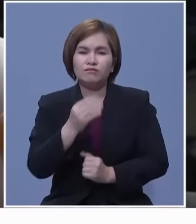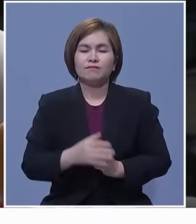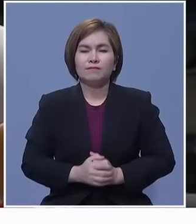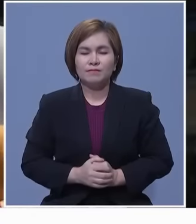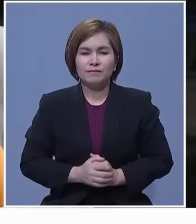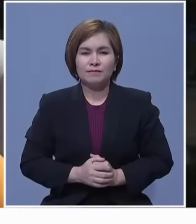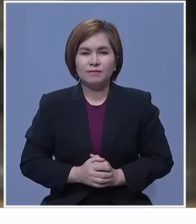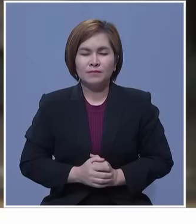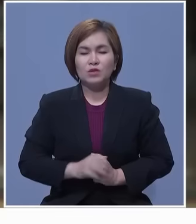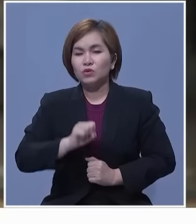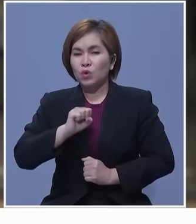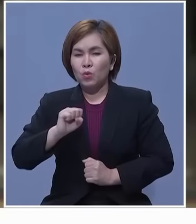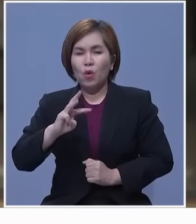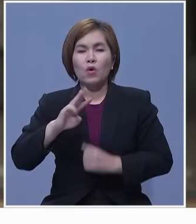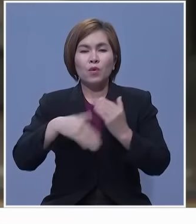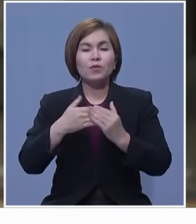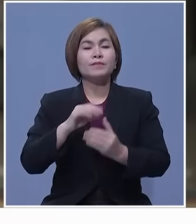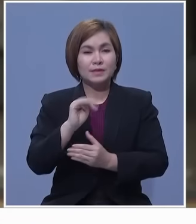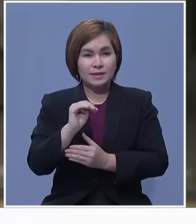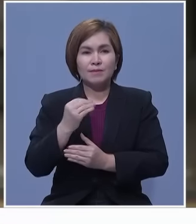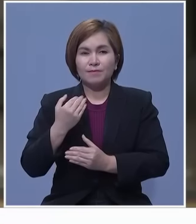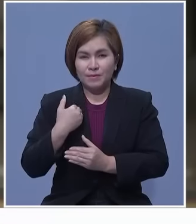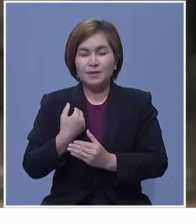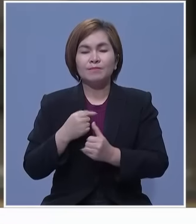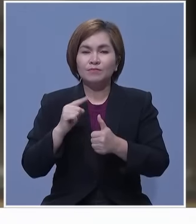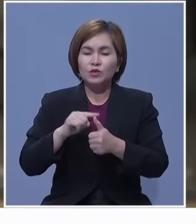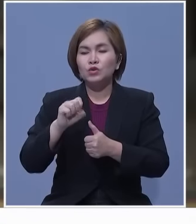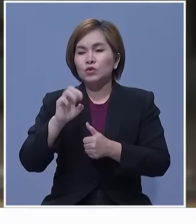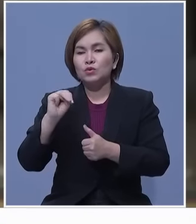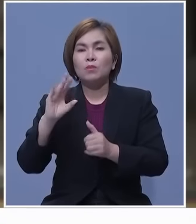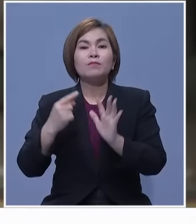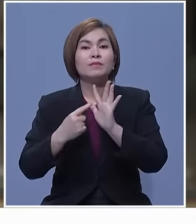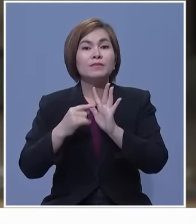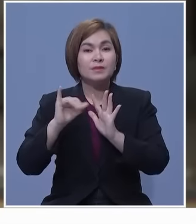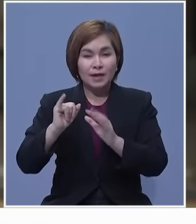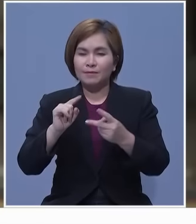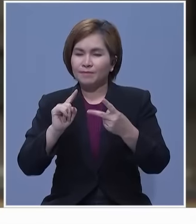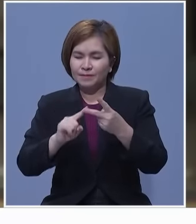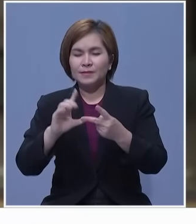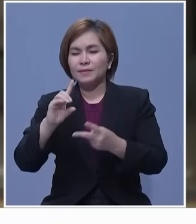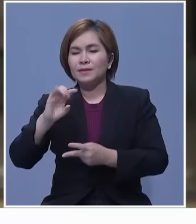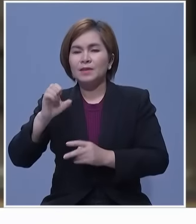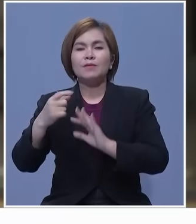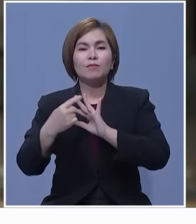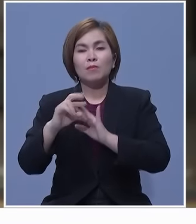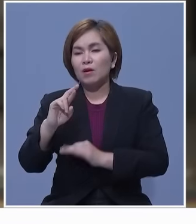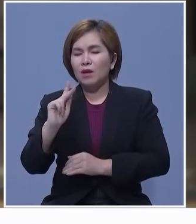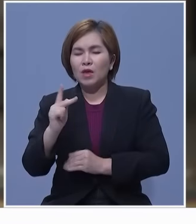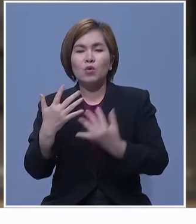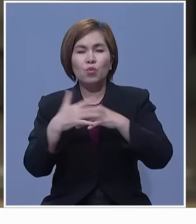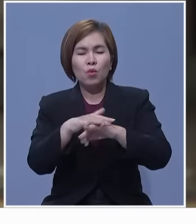ส่วนฝ่าย40สว.ผู้ร้องนะคะก็มีนายสมชายแสวงการและนายดิเลกฤทธิ์เจนครองธรรมก็จะมาฟังคำวินิจฉัยด้วยเช่นกันน